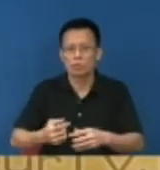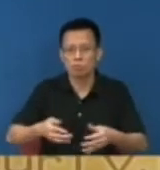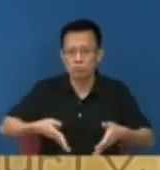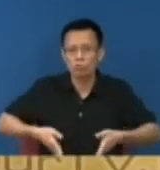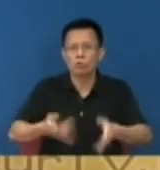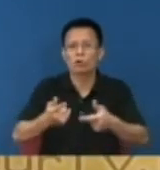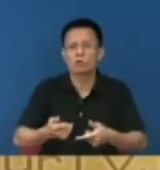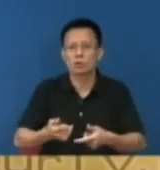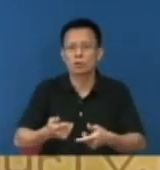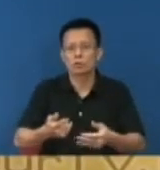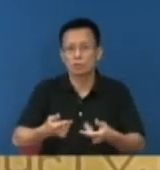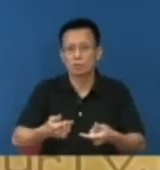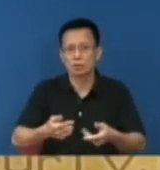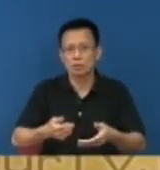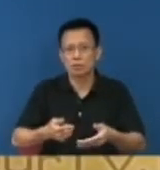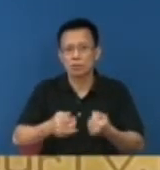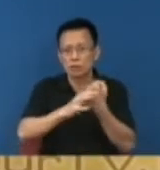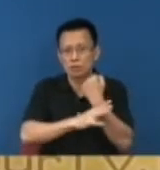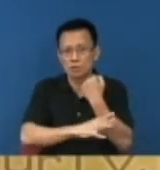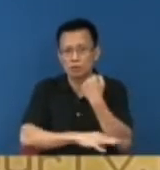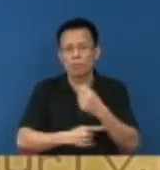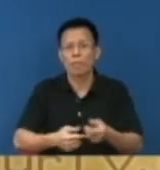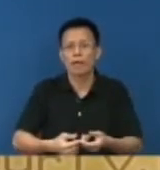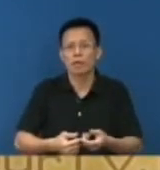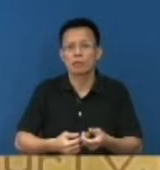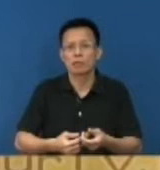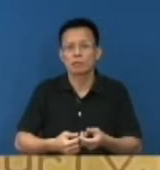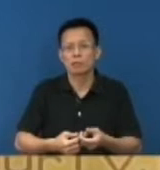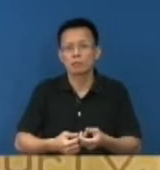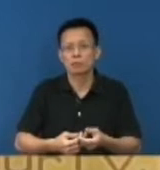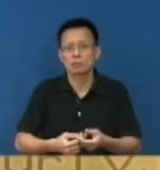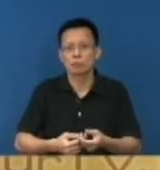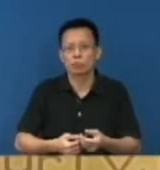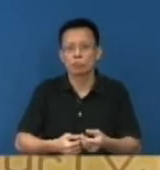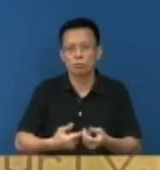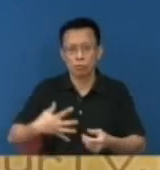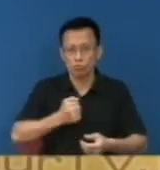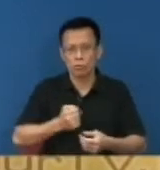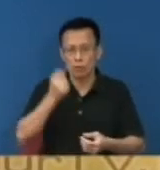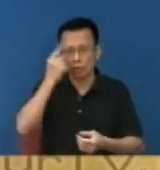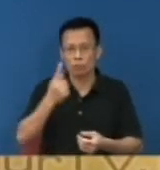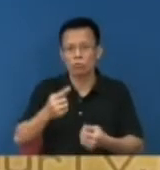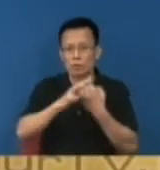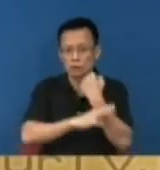咪如果下一階段人哋話要動用呢一個權力及特權條例要查呢件事，或者